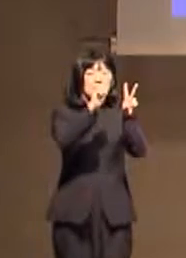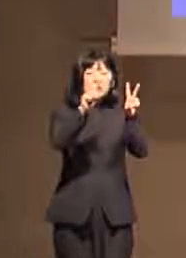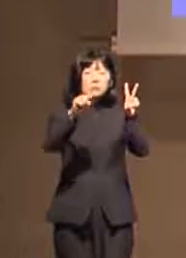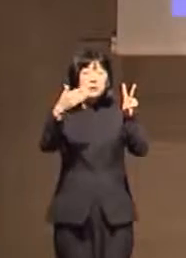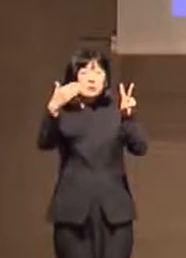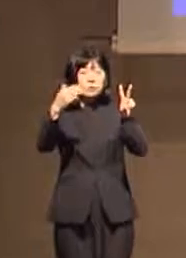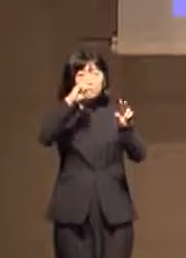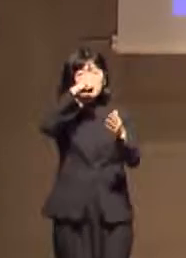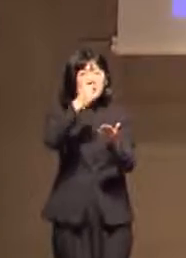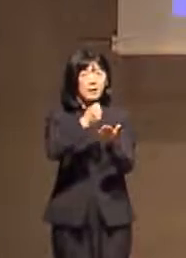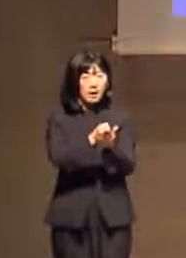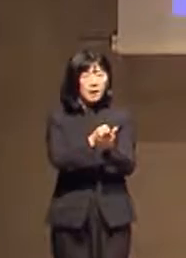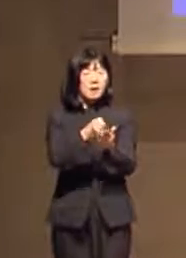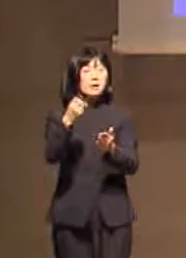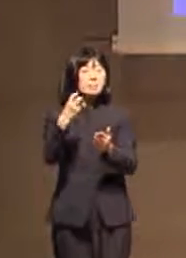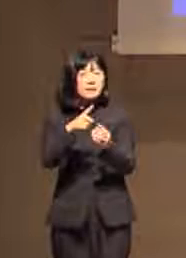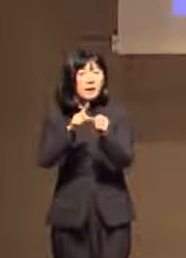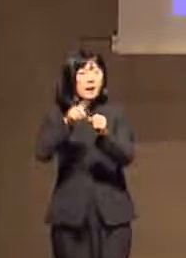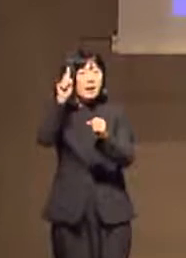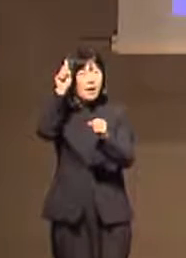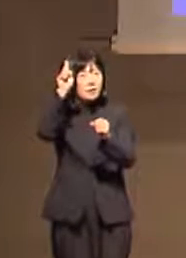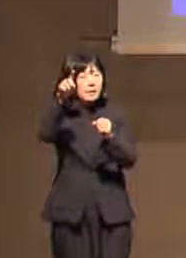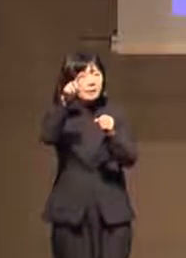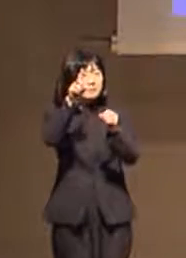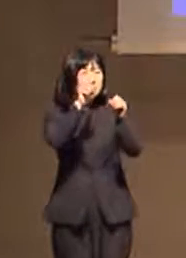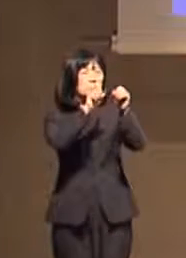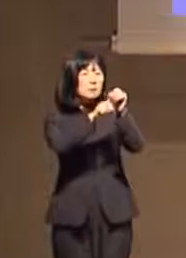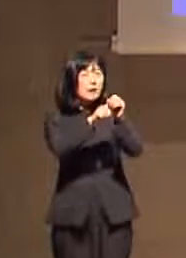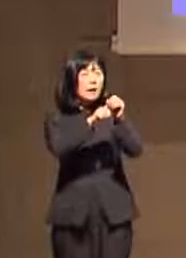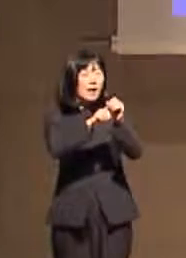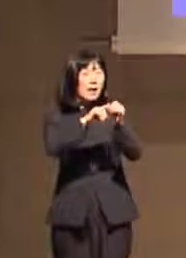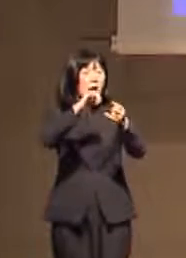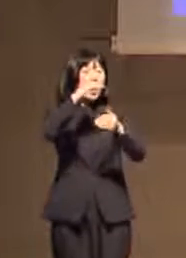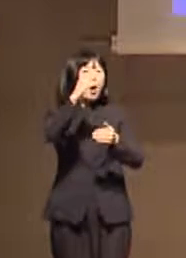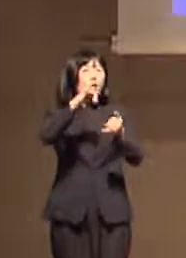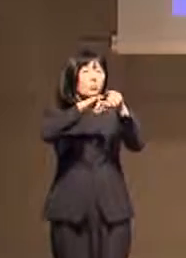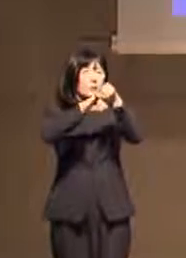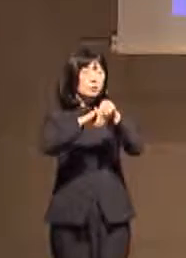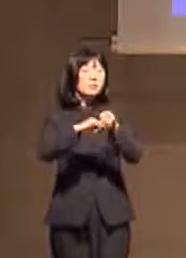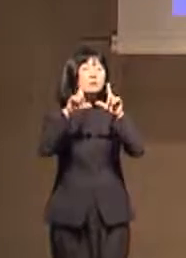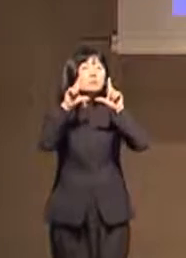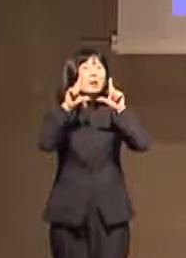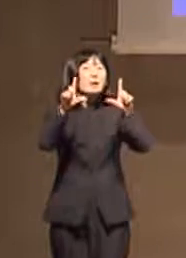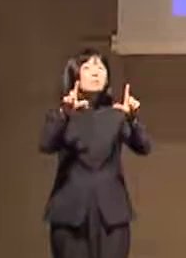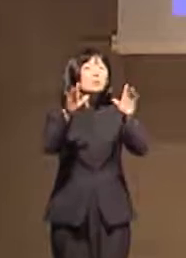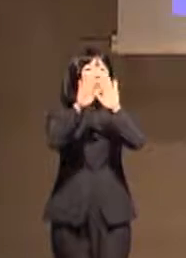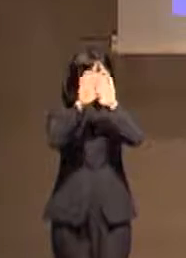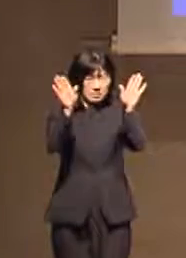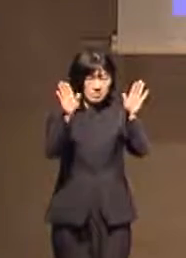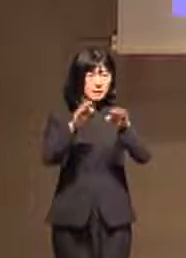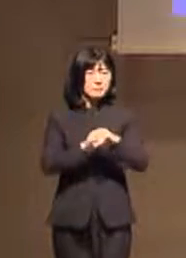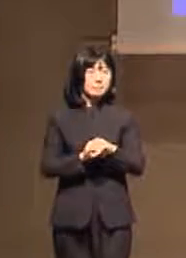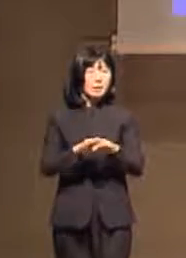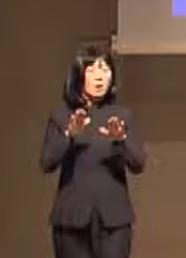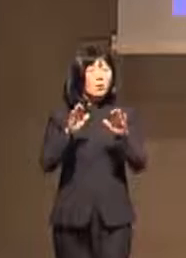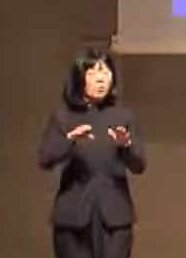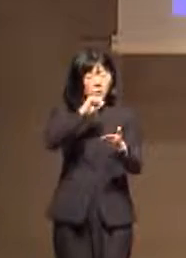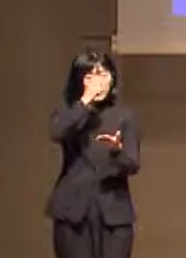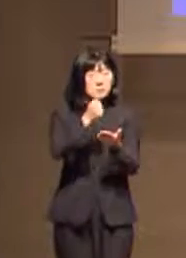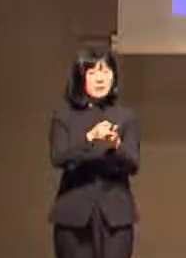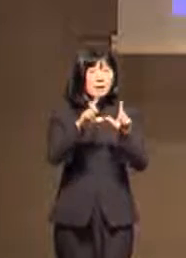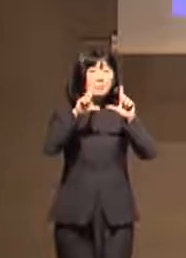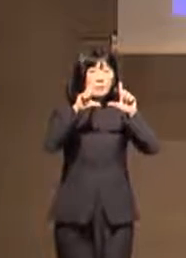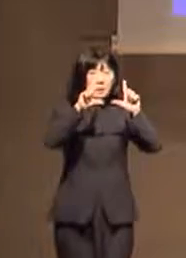の成果および来年に向けたコミットメント発表に移ります。今回の成果発表では